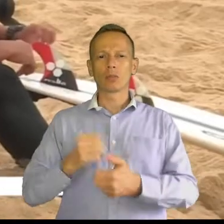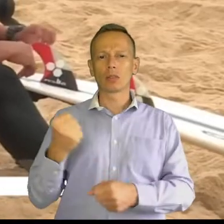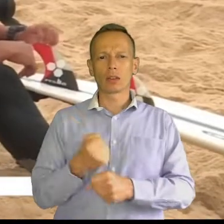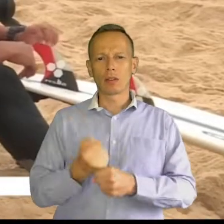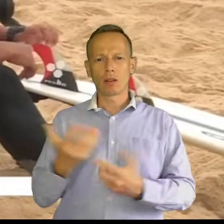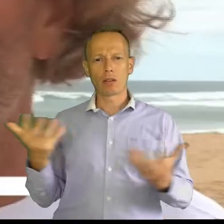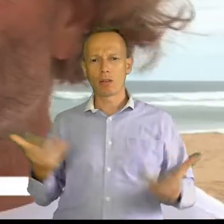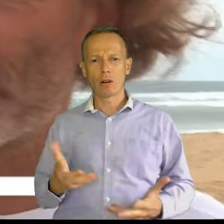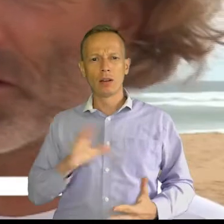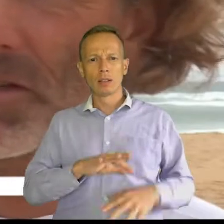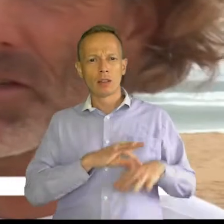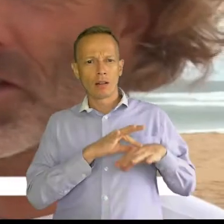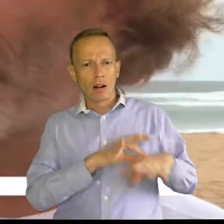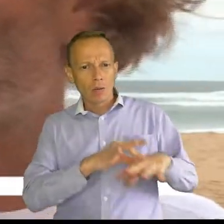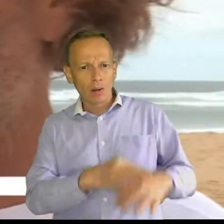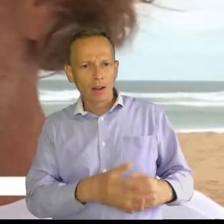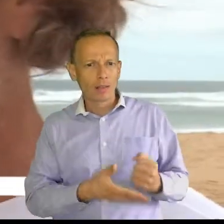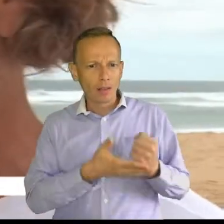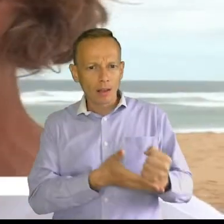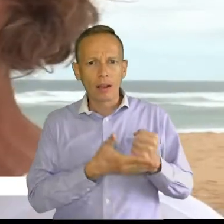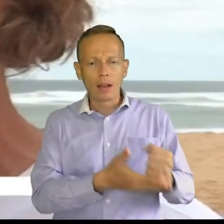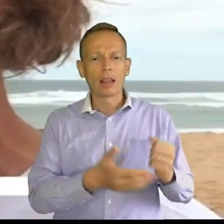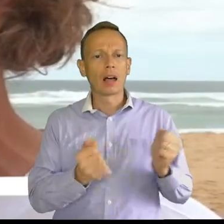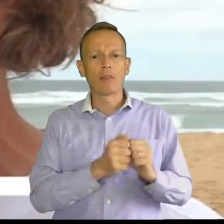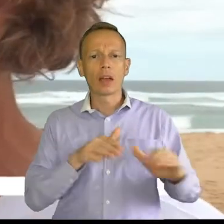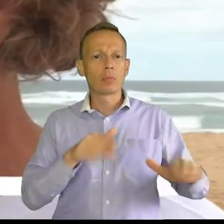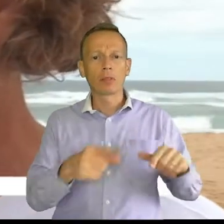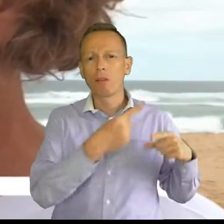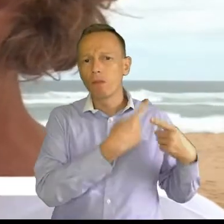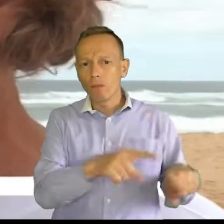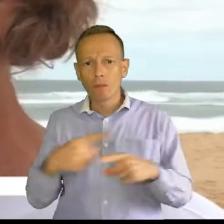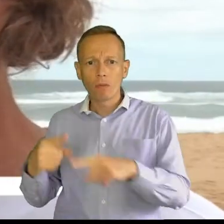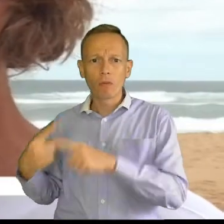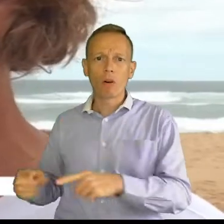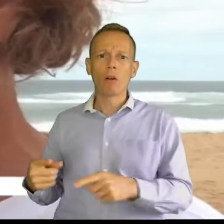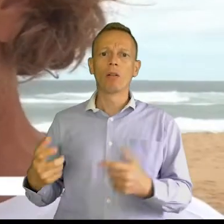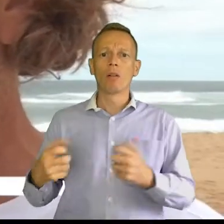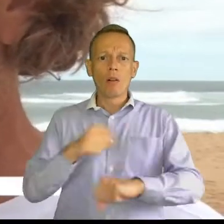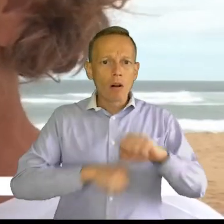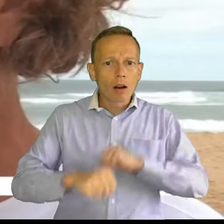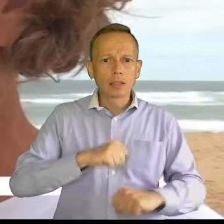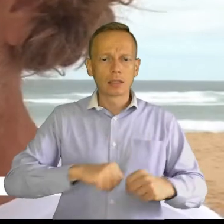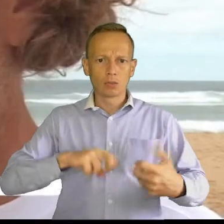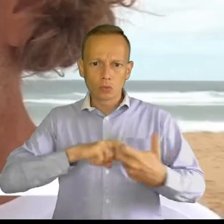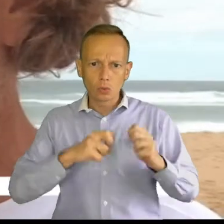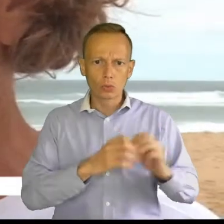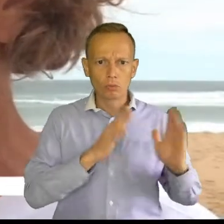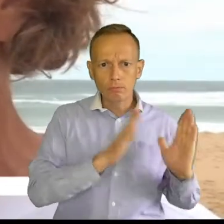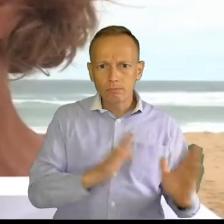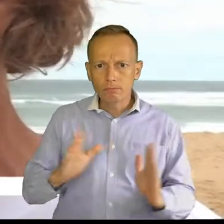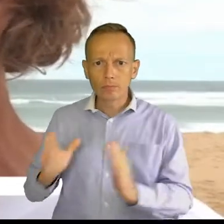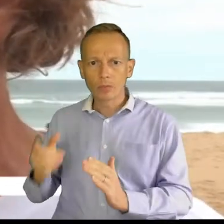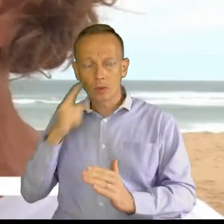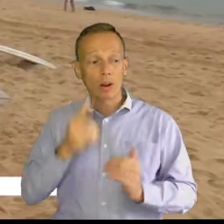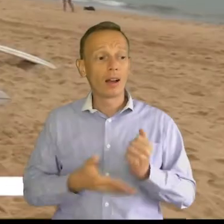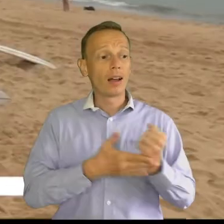job au niveau de la Fédé, c'est déjà d'accompagner avec tous les moyens qu'on peut mettre en place, l'organisation,